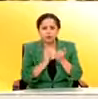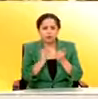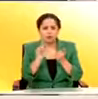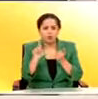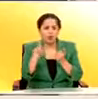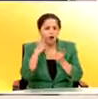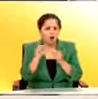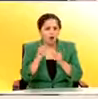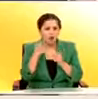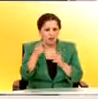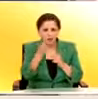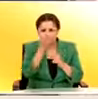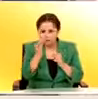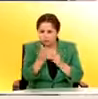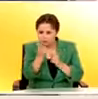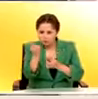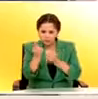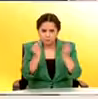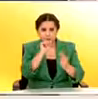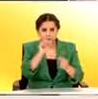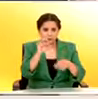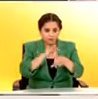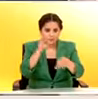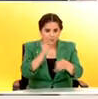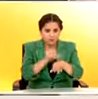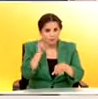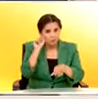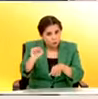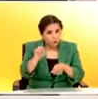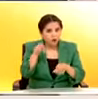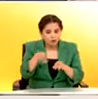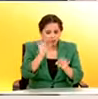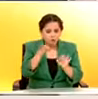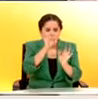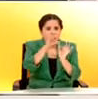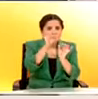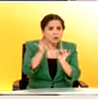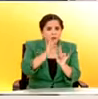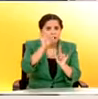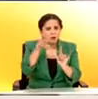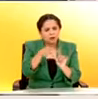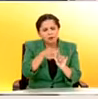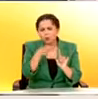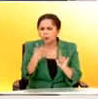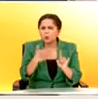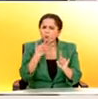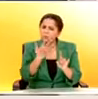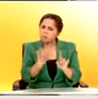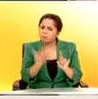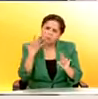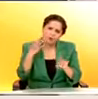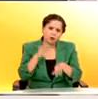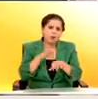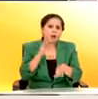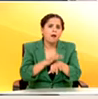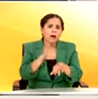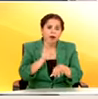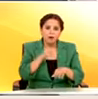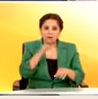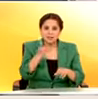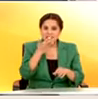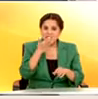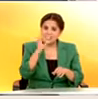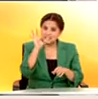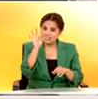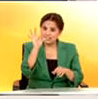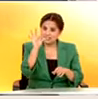सुलाई के फूलों से यहाँ की मधुमक्खियां बेहद अनोखा शहद बनाती हैं। ये सफेद रंग का शहद